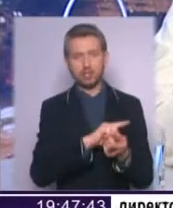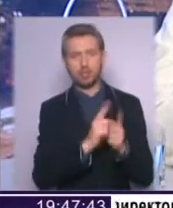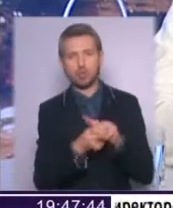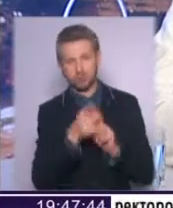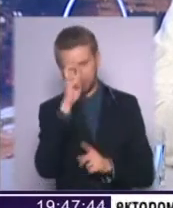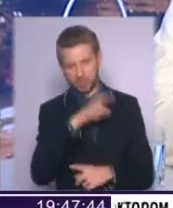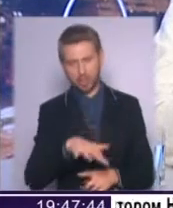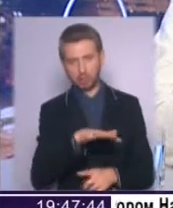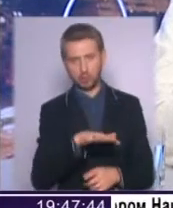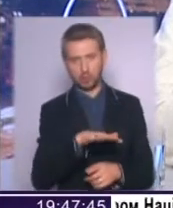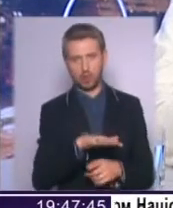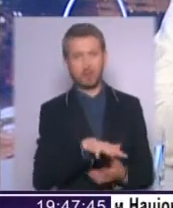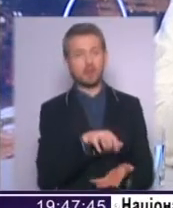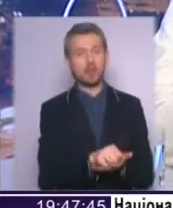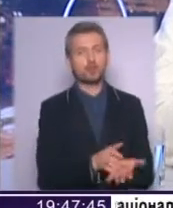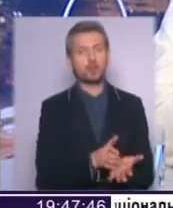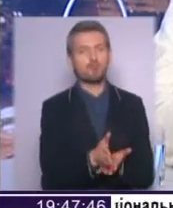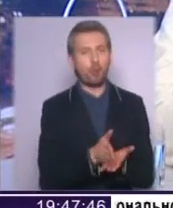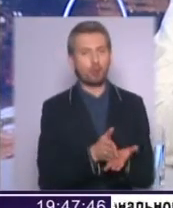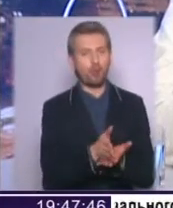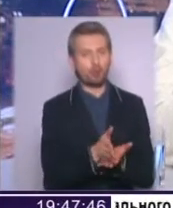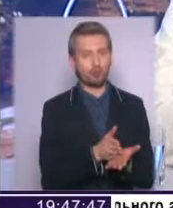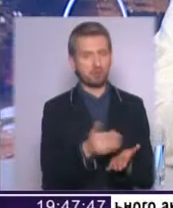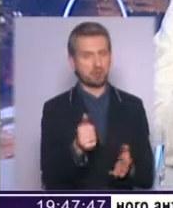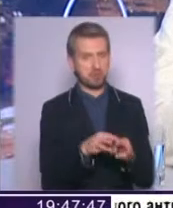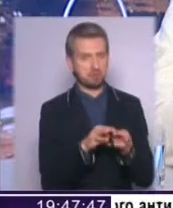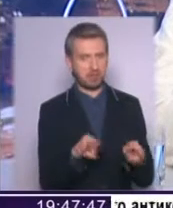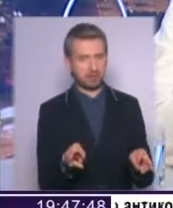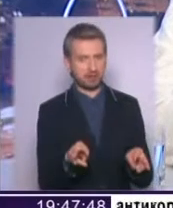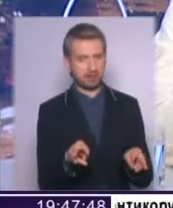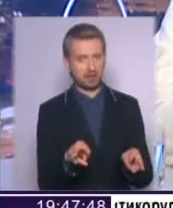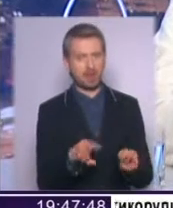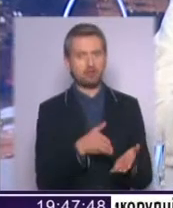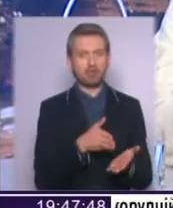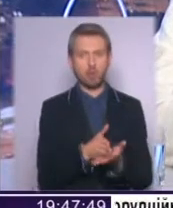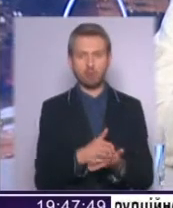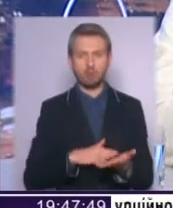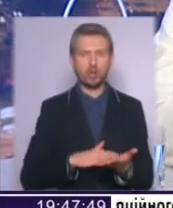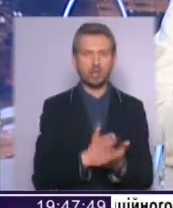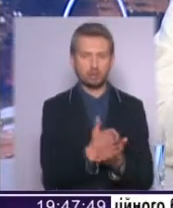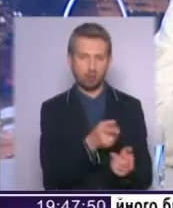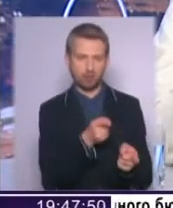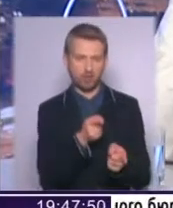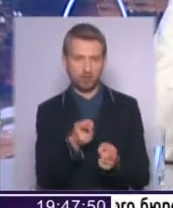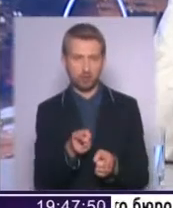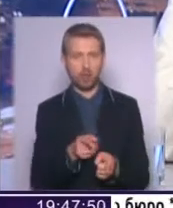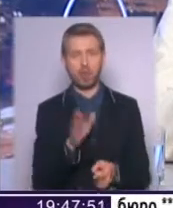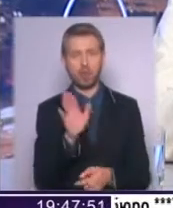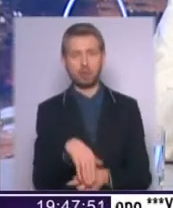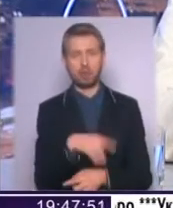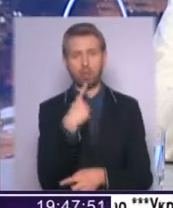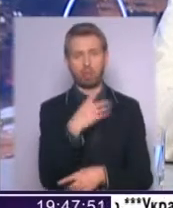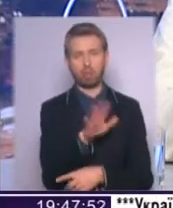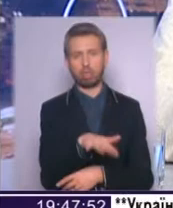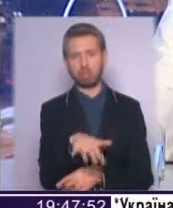що, зайнявши посаду прем'єр-міністра шляхом політичного шантажу, далі балабовим